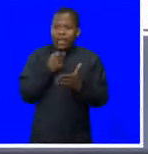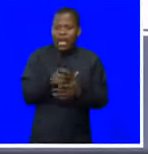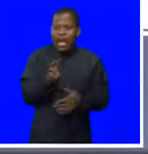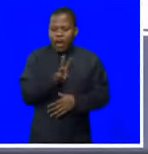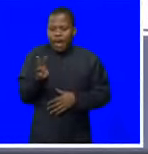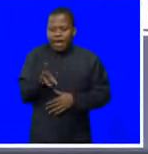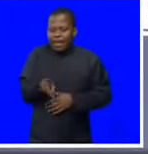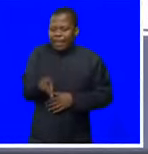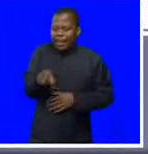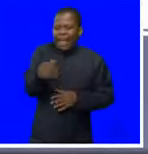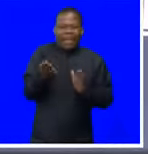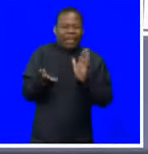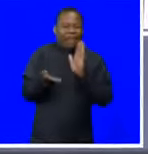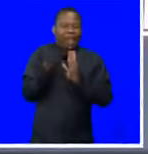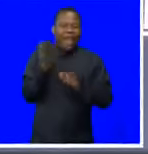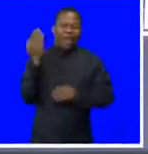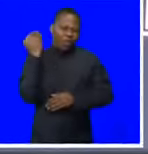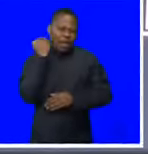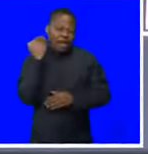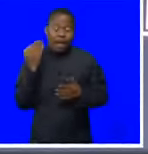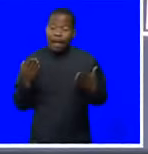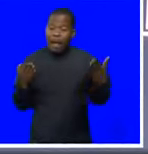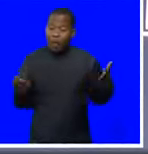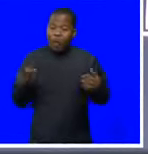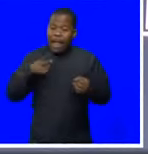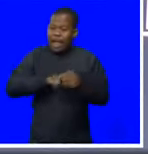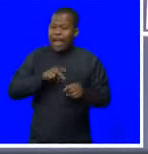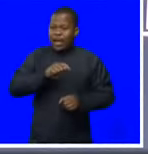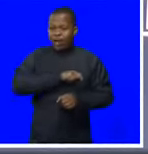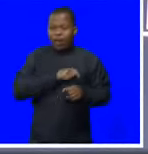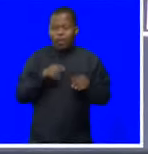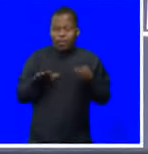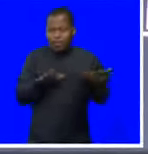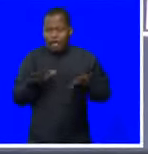nje ngamanyolo, sibalimi. Ushaye kakhulu. Uma